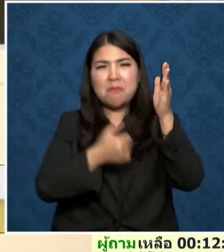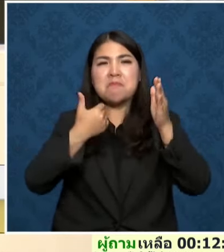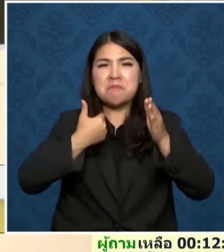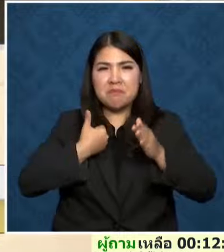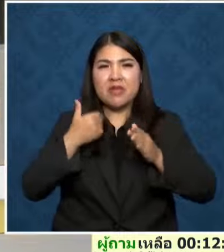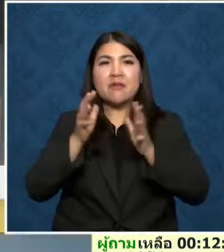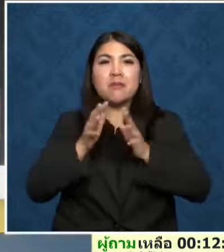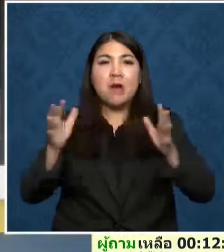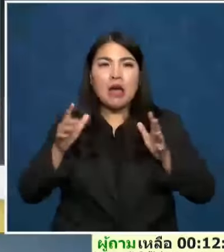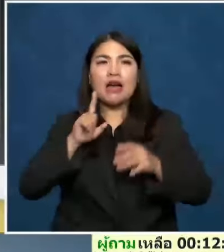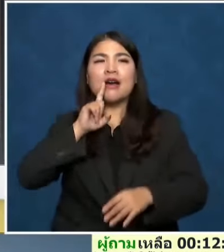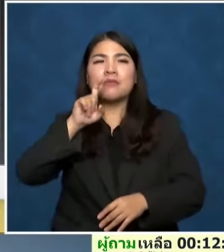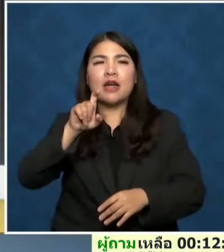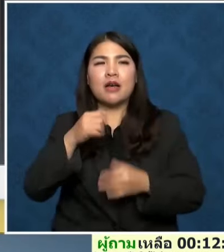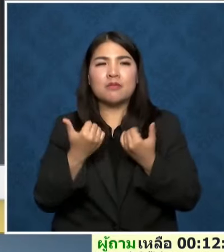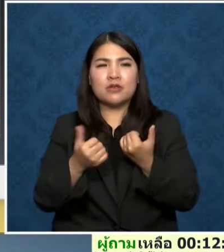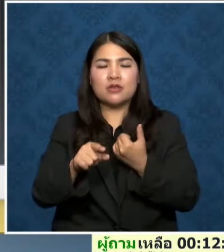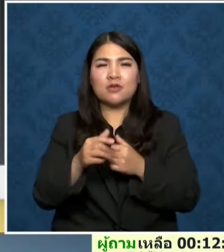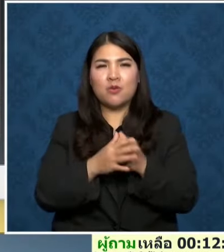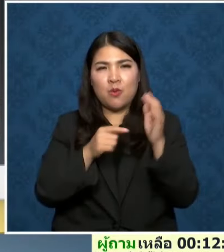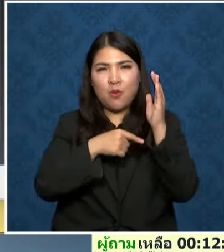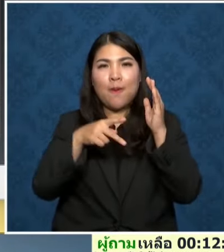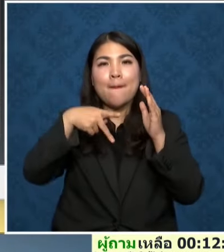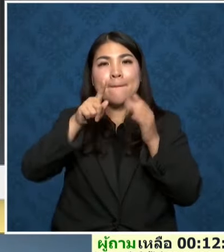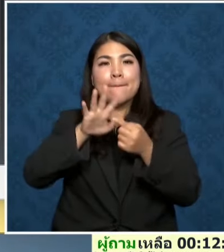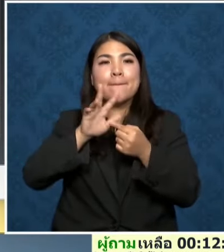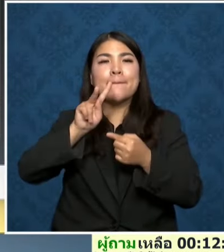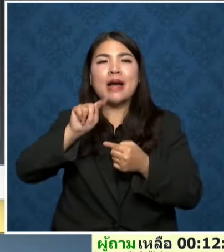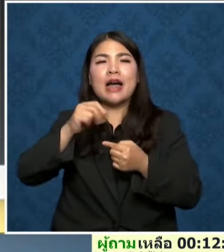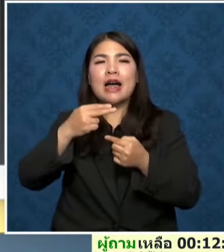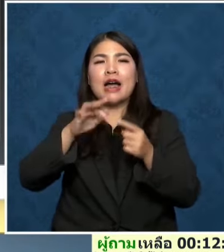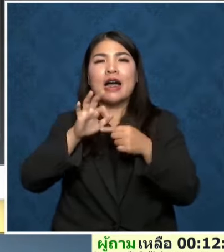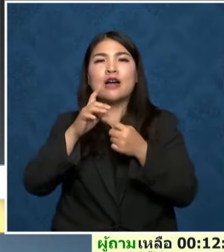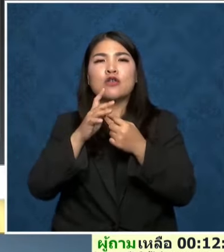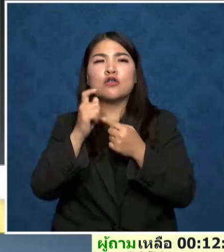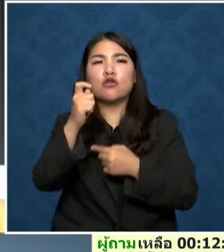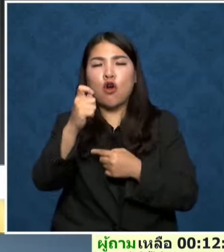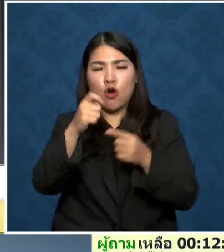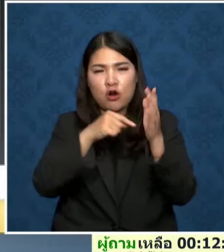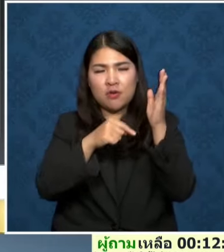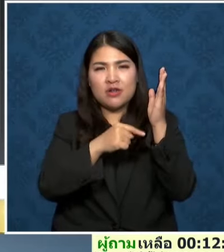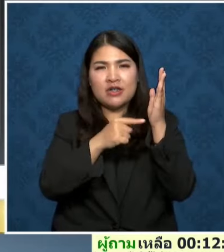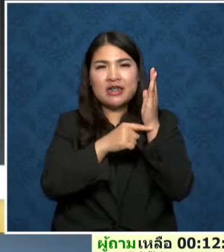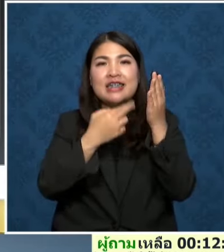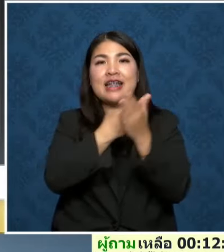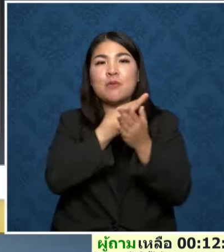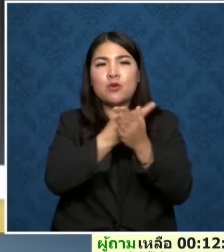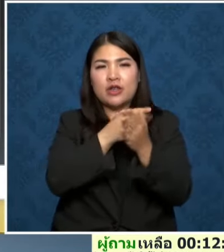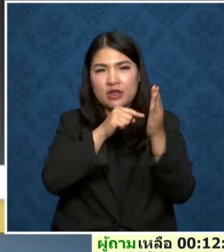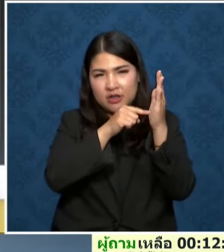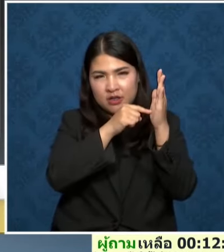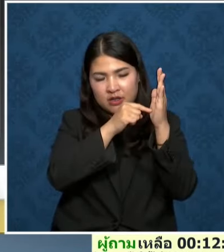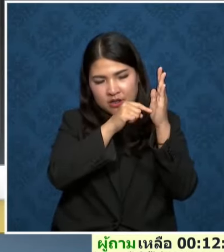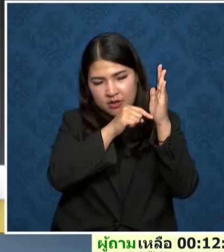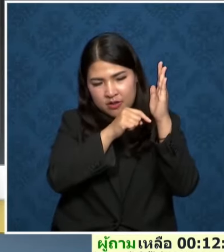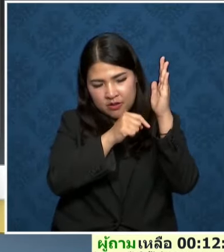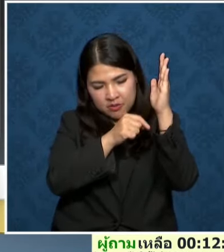เริมคำถามจากช่งของปากท่อจัหมัตราบุรีที่บุริเวณแยกวังมานาวถึงแยกปถมพรจ